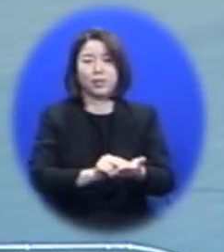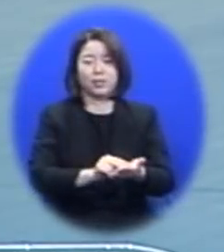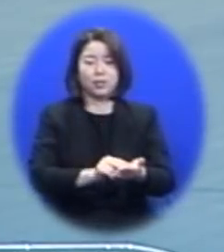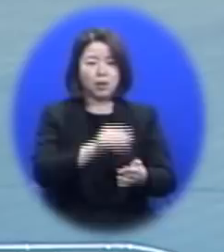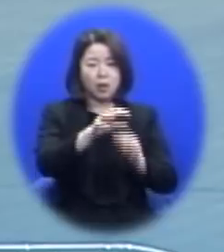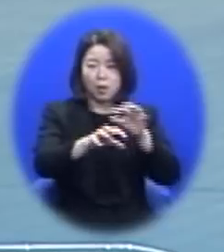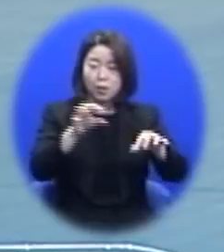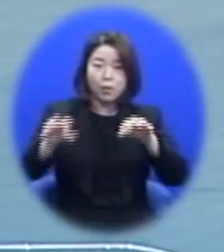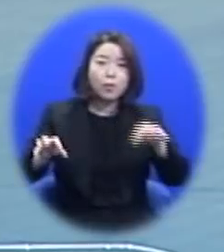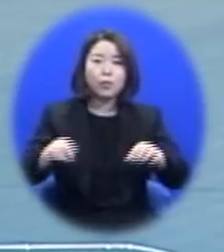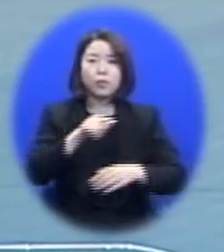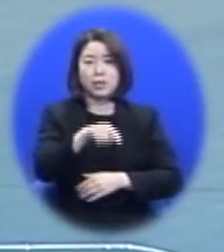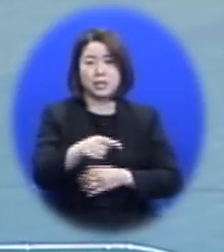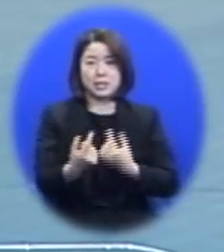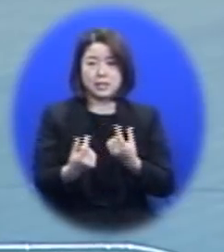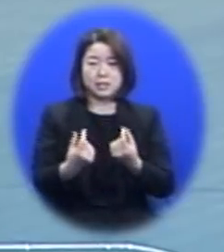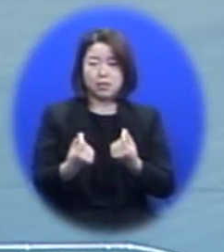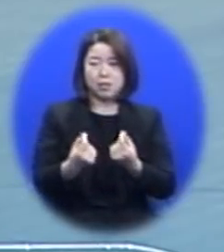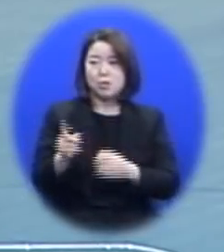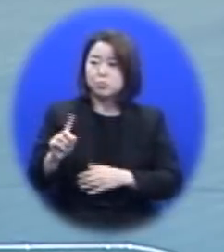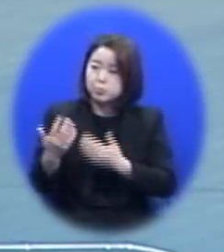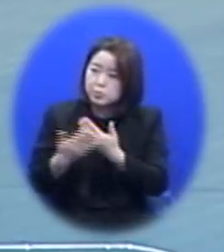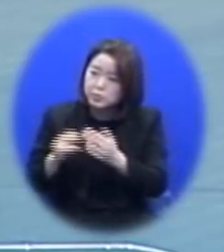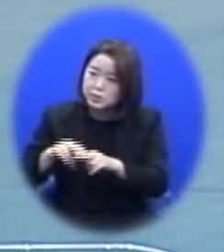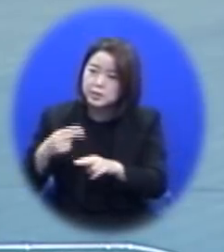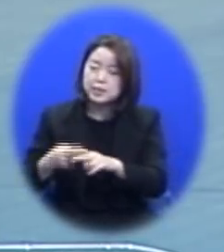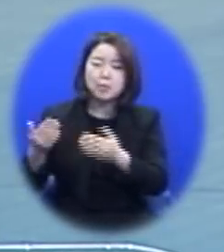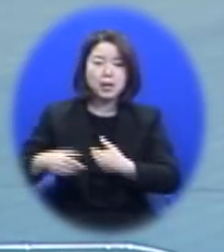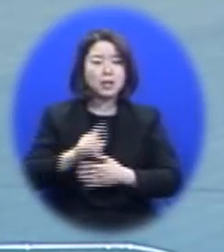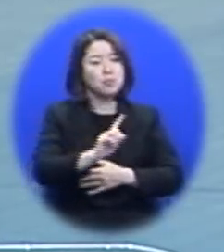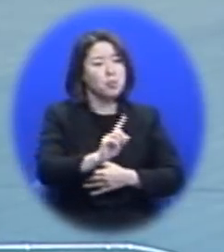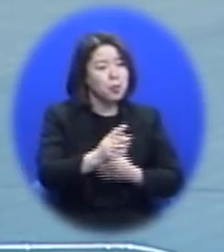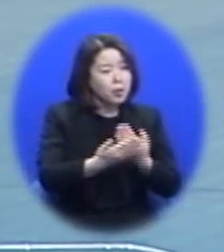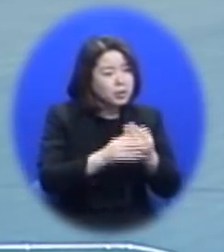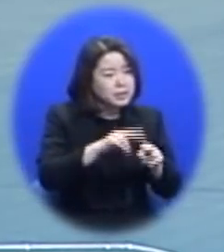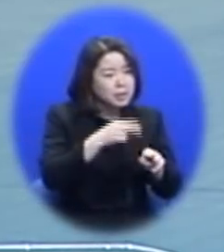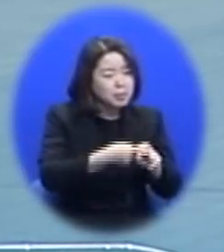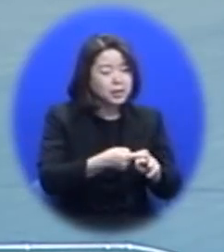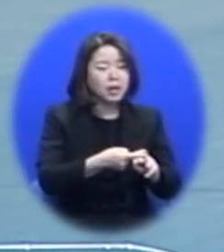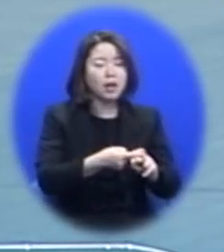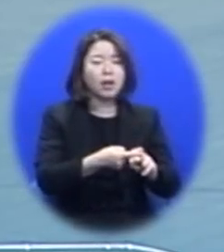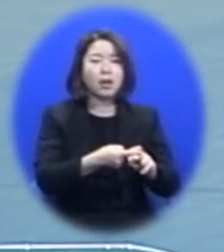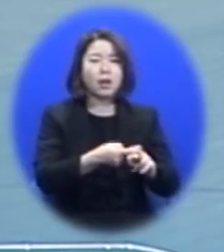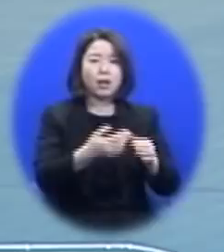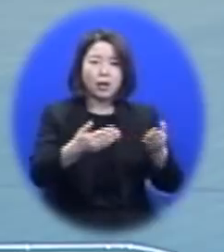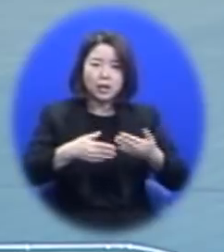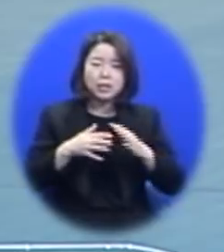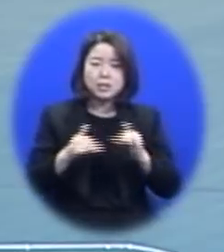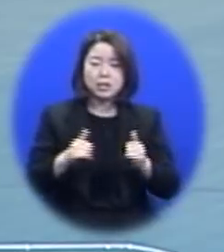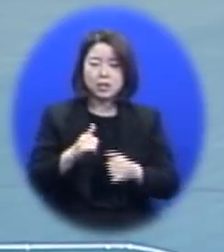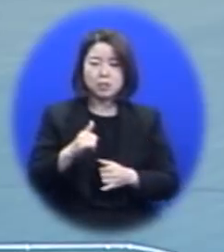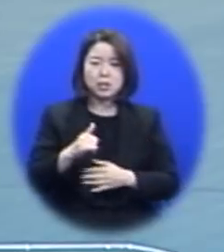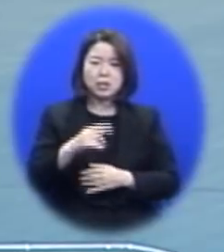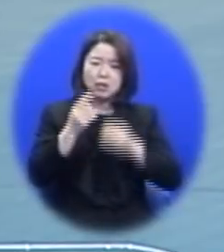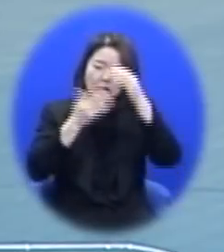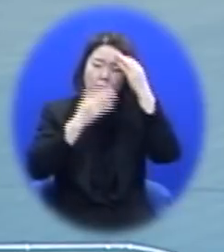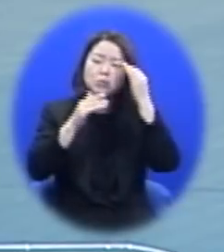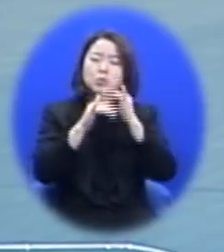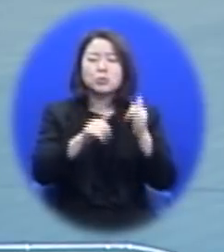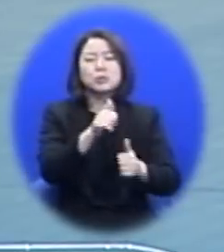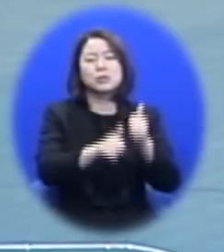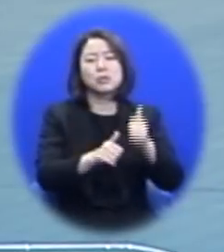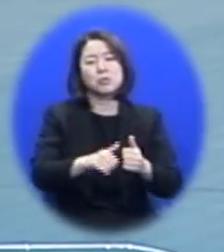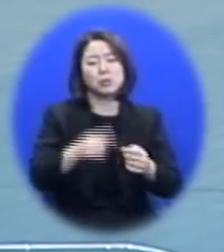곳곳에서 이런 은사 저런 은사 받았다는 사람들이 성도들을 시험하고 또 상처 주는 일들이 생겼어요.